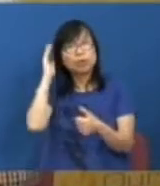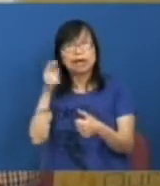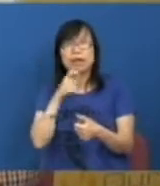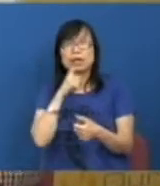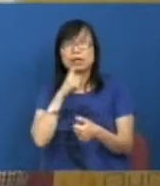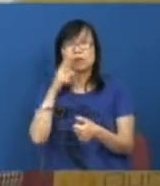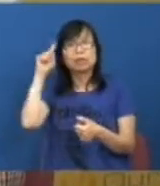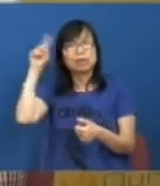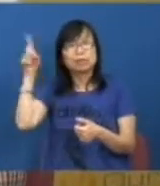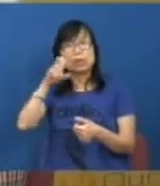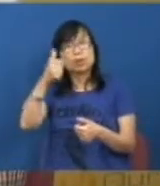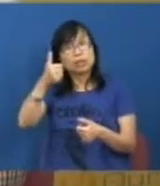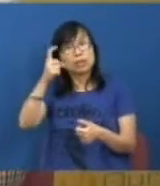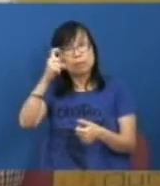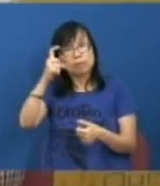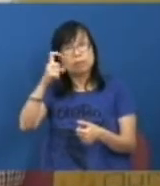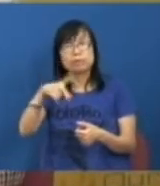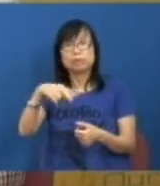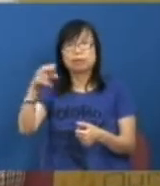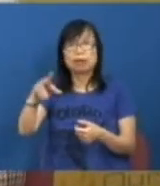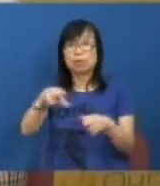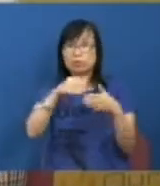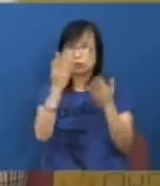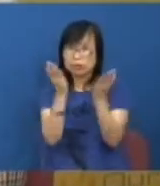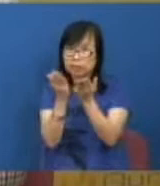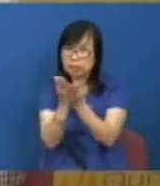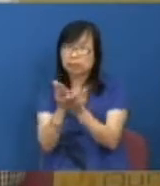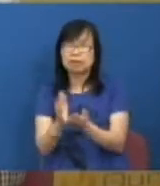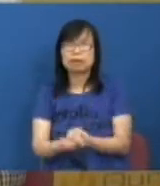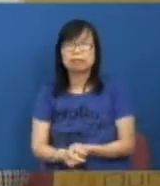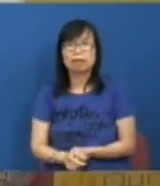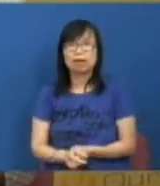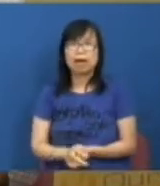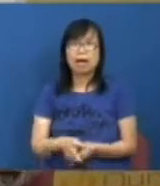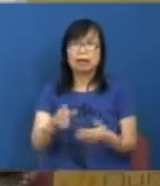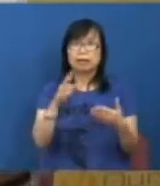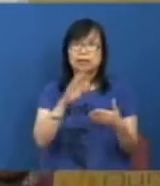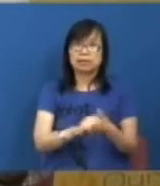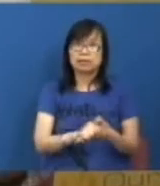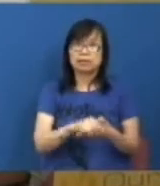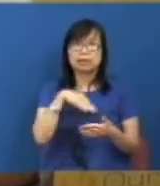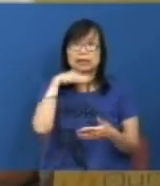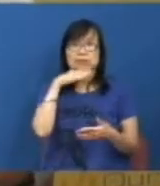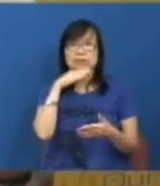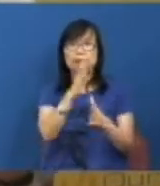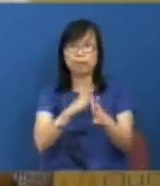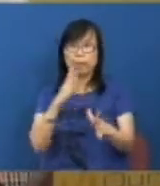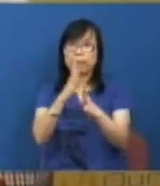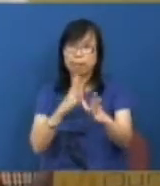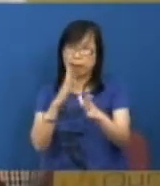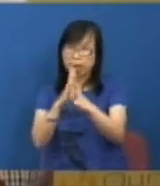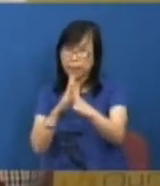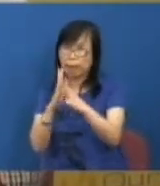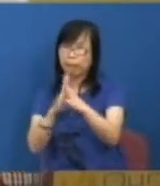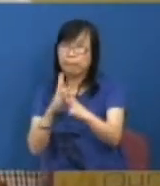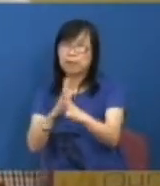日落嚟嚇探下老公啊，咁啊持呢個叫雙程證啊嚇，咁一路捱到等佢即係排到隊就話，